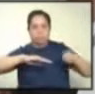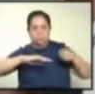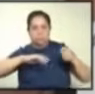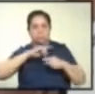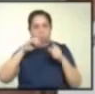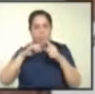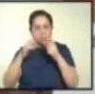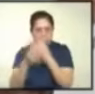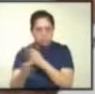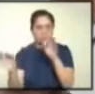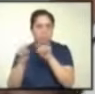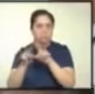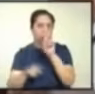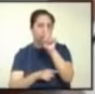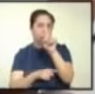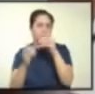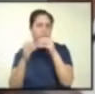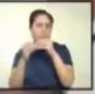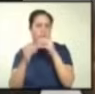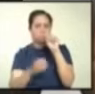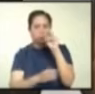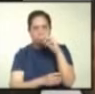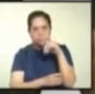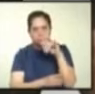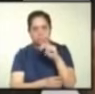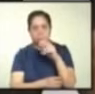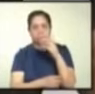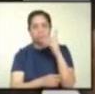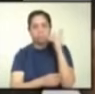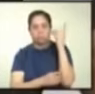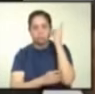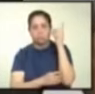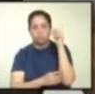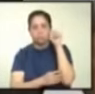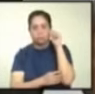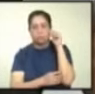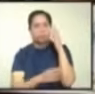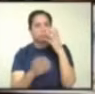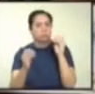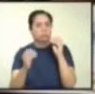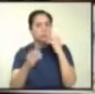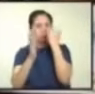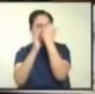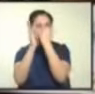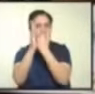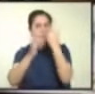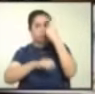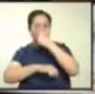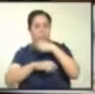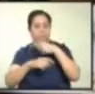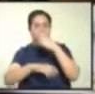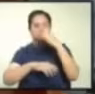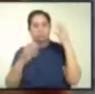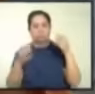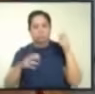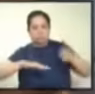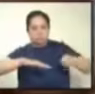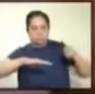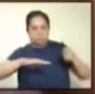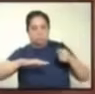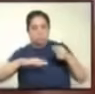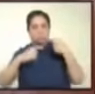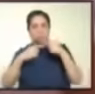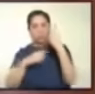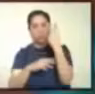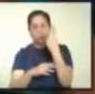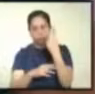nang maabsuelto ang isa pang Ampatuan na si Datu Sajid Islam na wala sa mismong araw ng promulgation. Sa gate 2